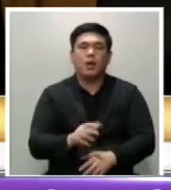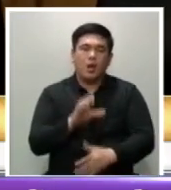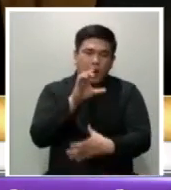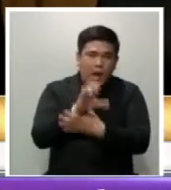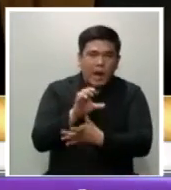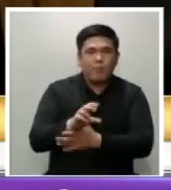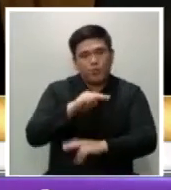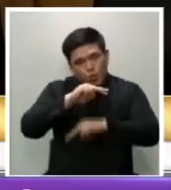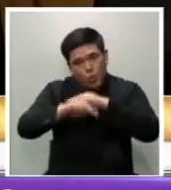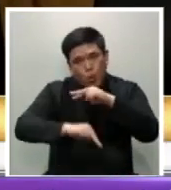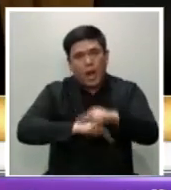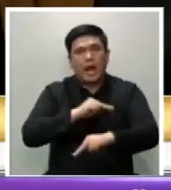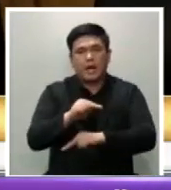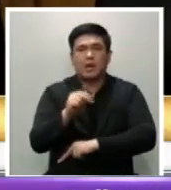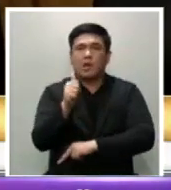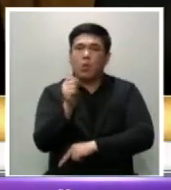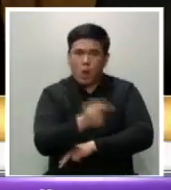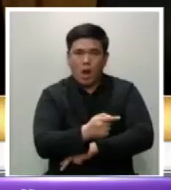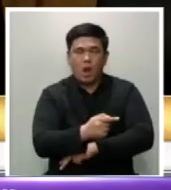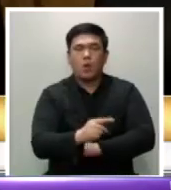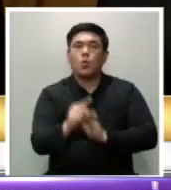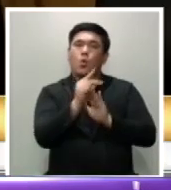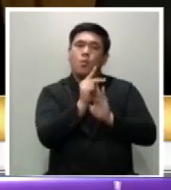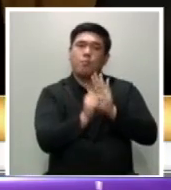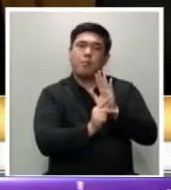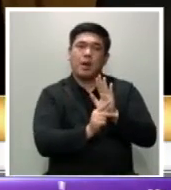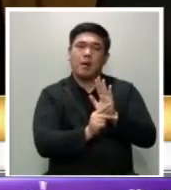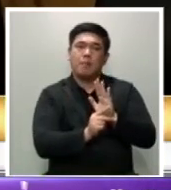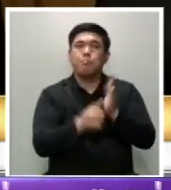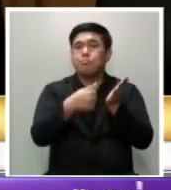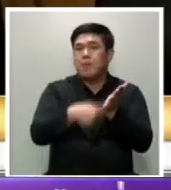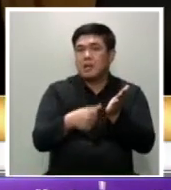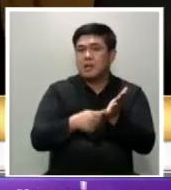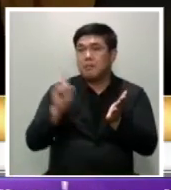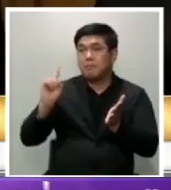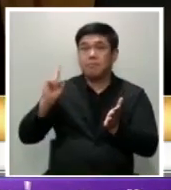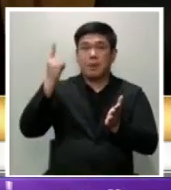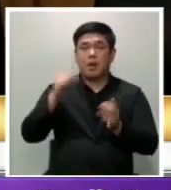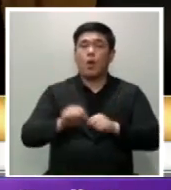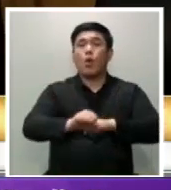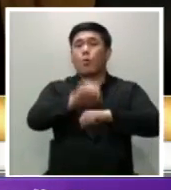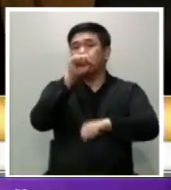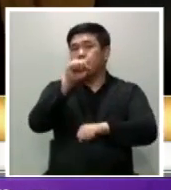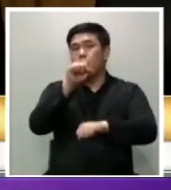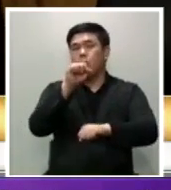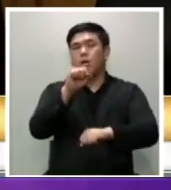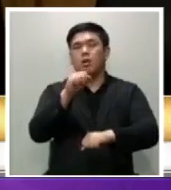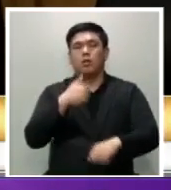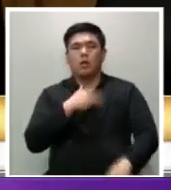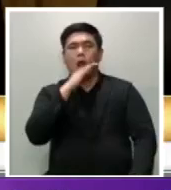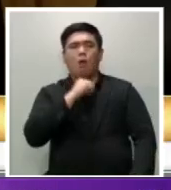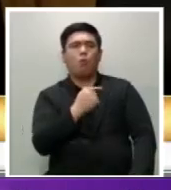ควบคุมให้ได้กฎหมายภาษีสรรพสามิตฉบับใหม่ได้กำหนดสิ่งหนึ่งที่ไม่เคยมีมาในฉ